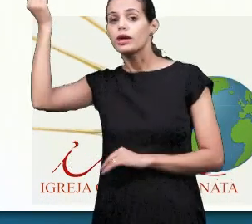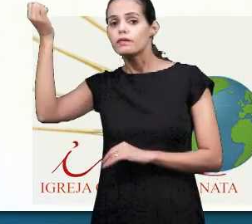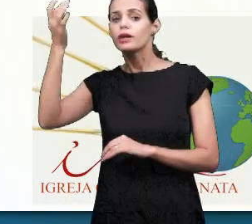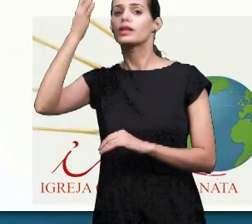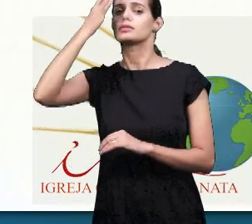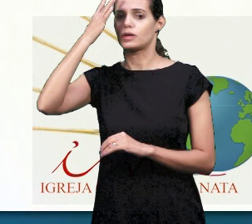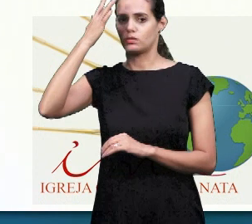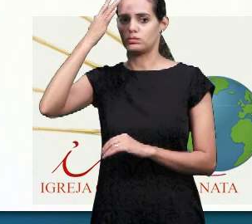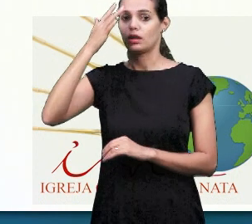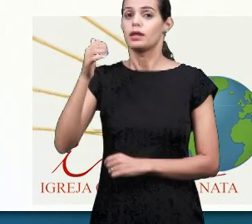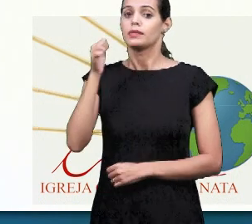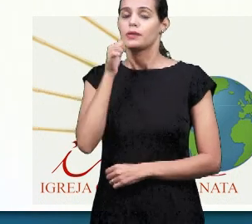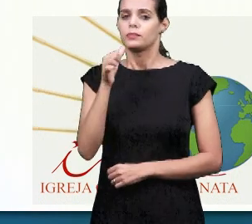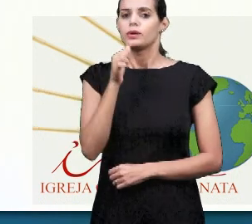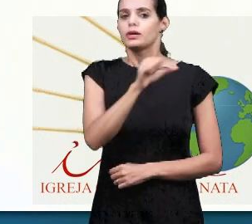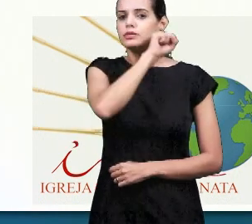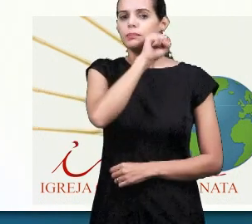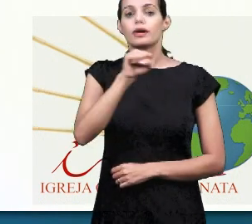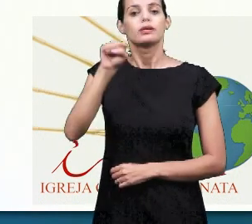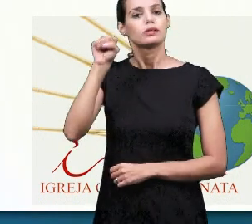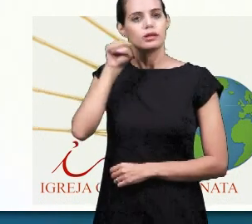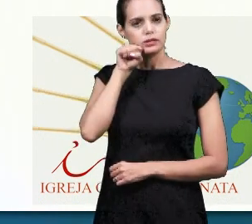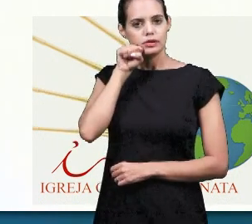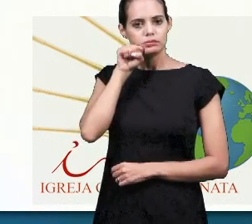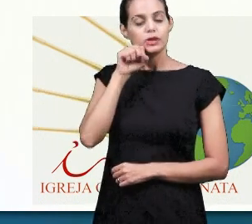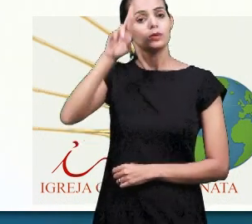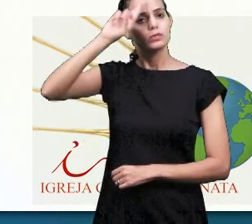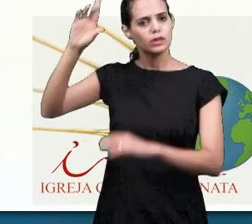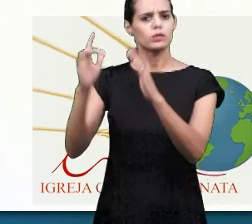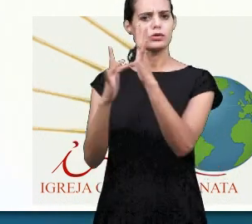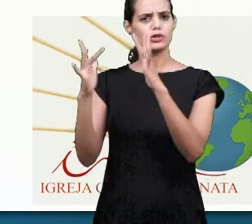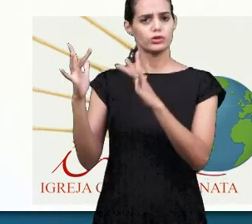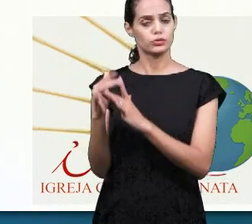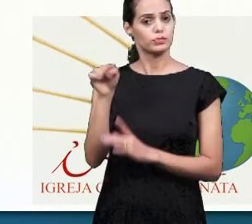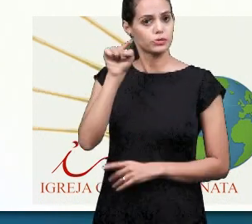la conversation avec la femme samaritaine, donne